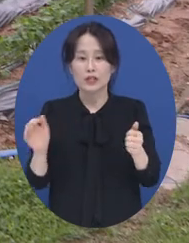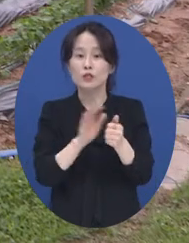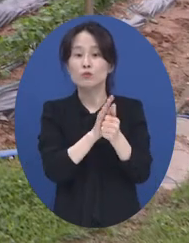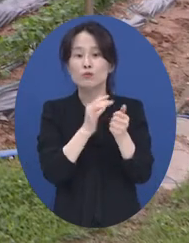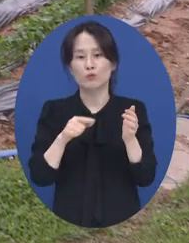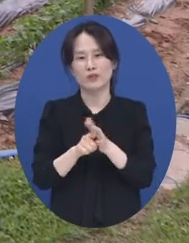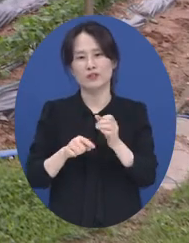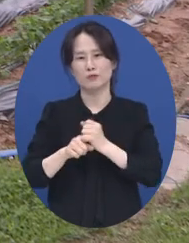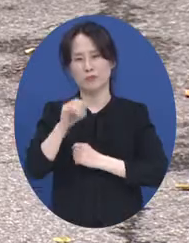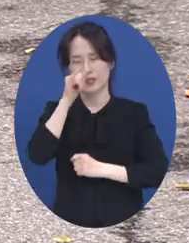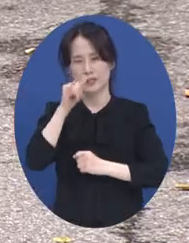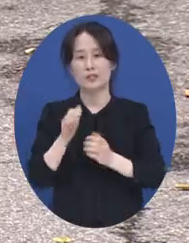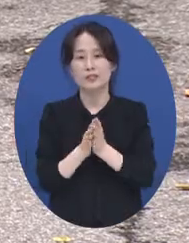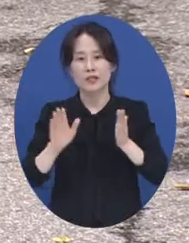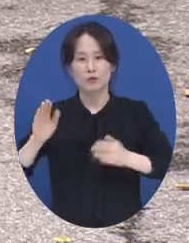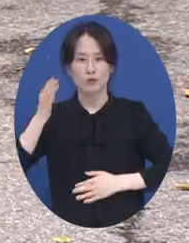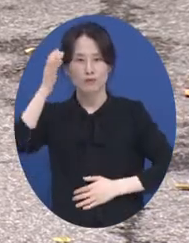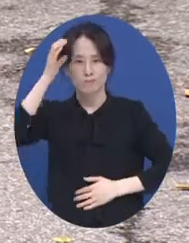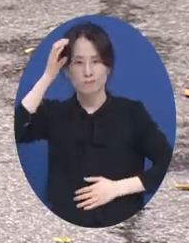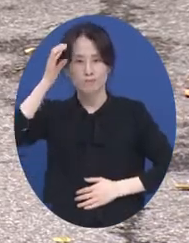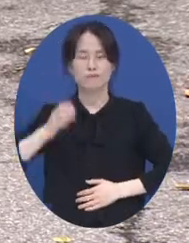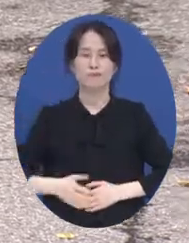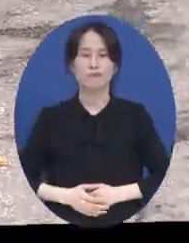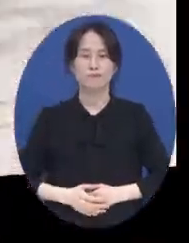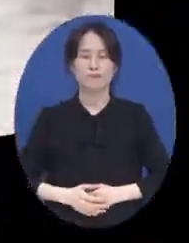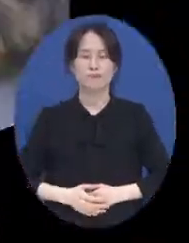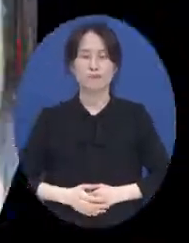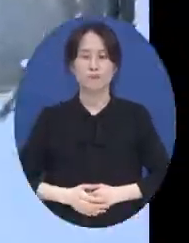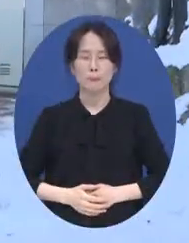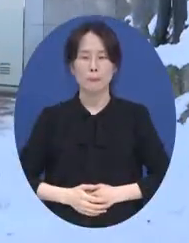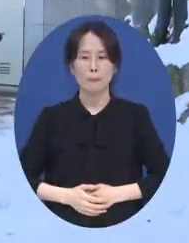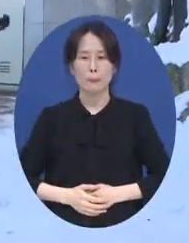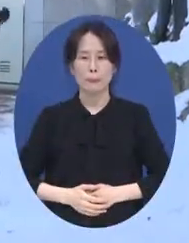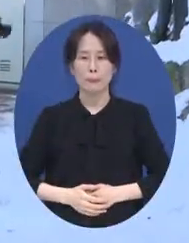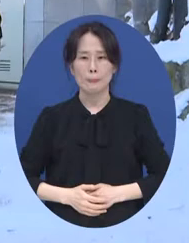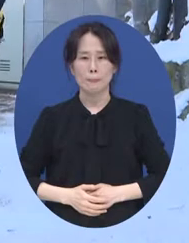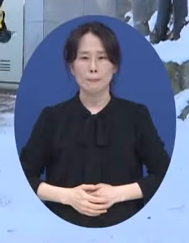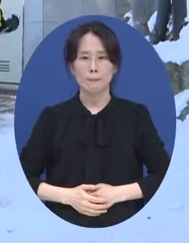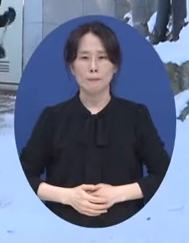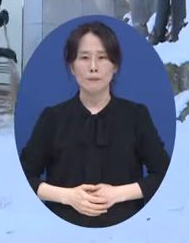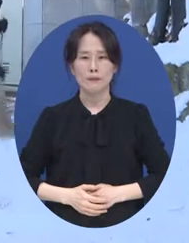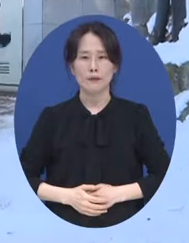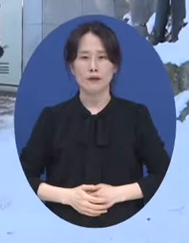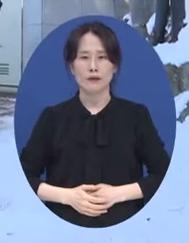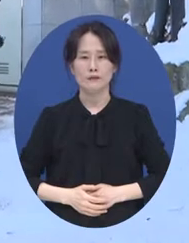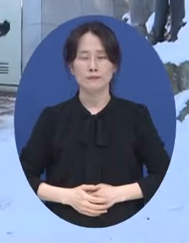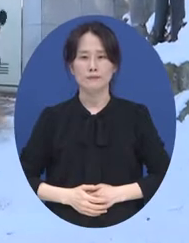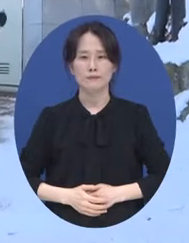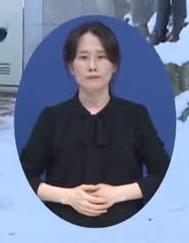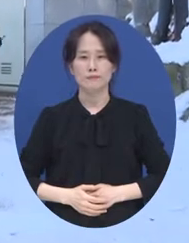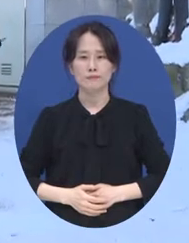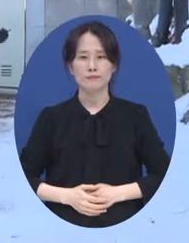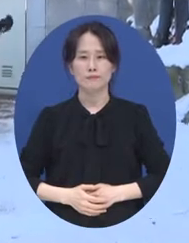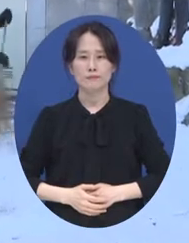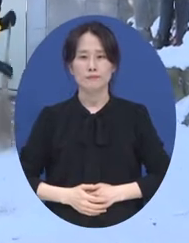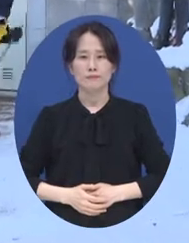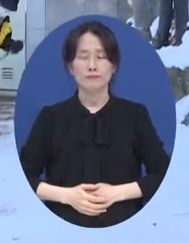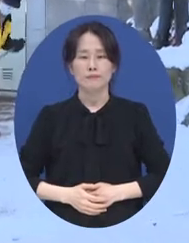처우개선을 위한 의미있는 발걸음이 되길 기대합니다 경기 줄 팁의 김태 입니다